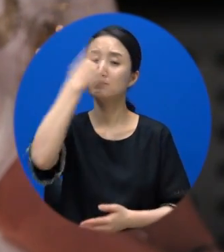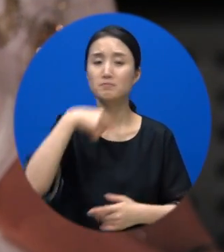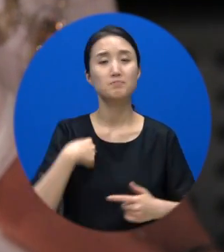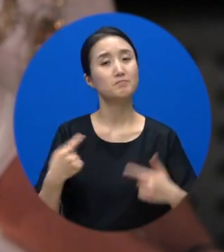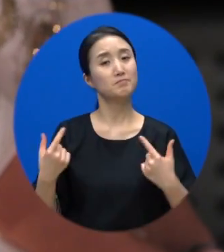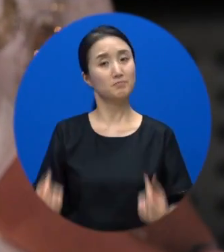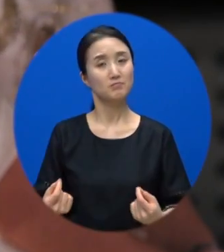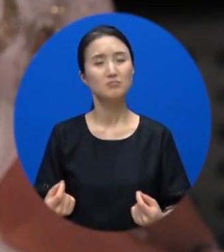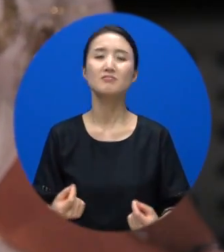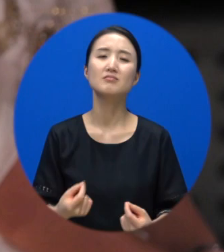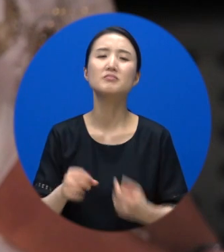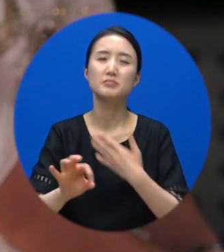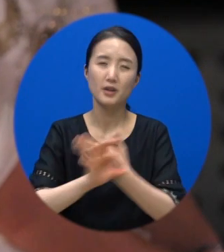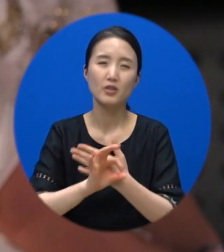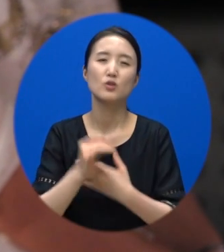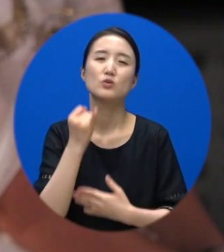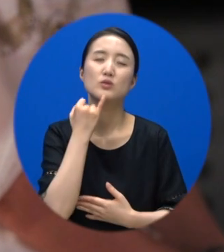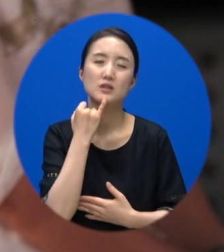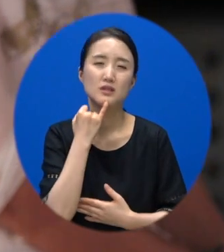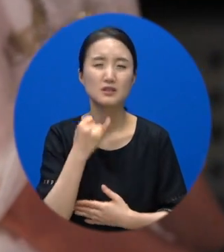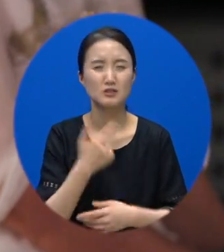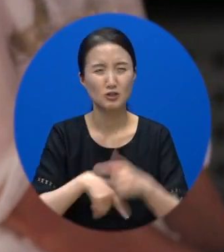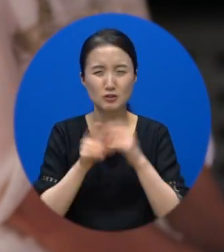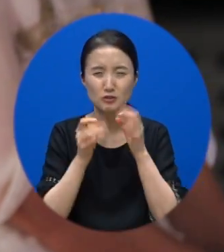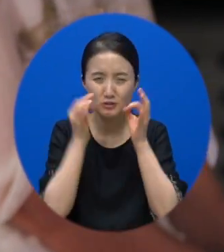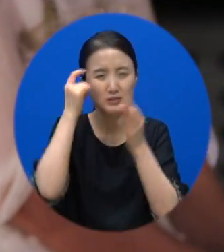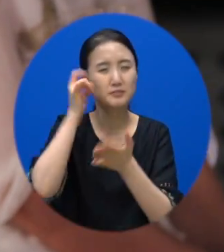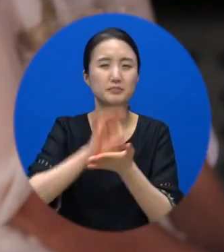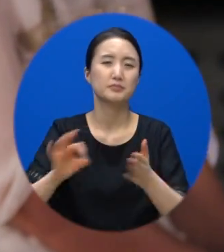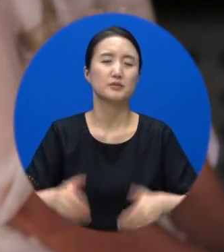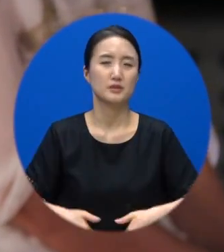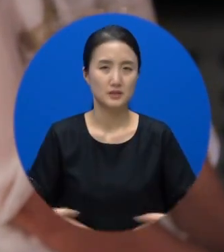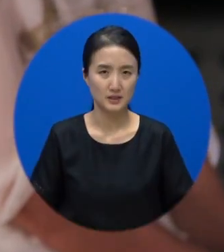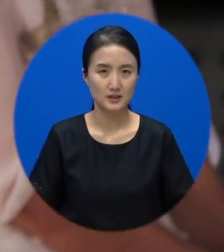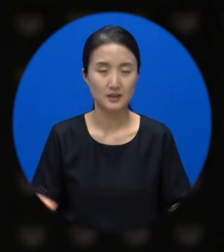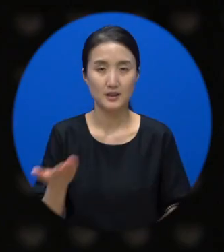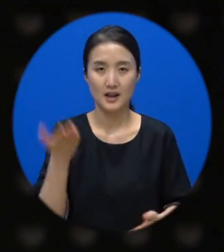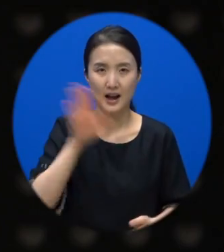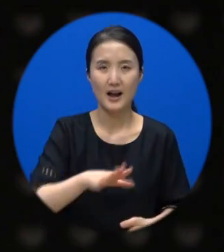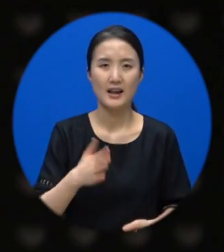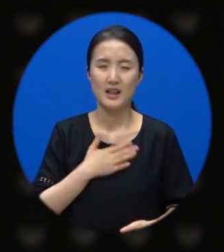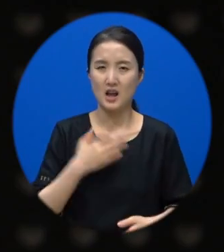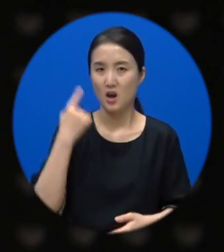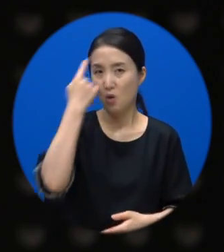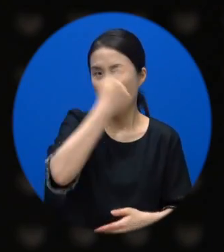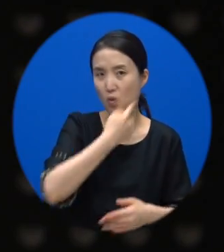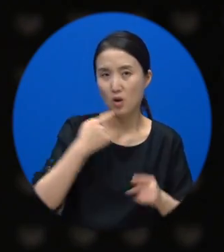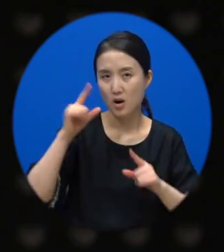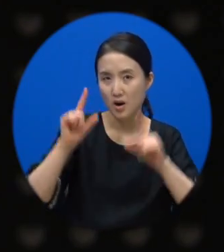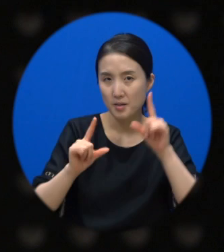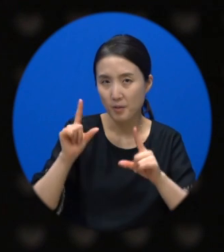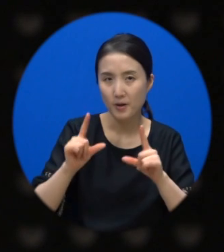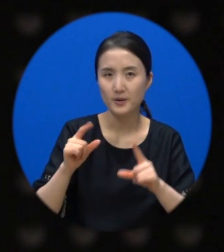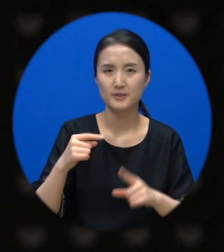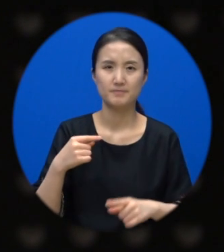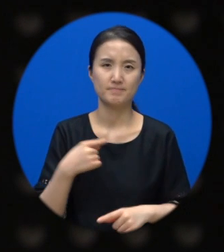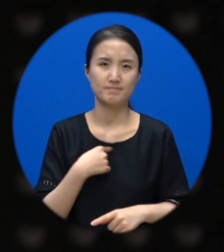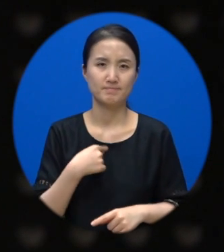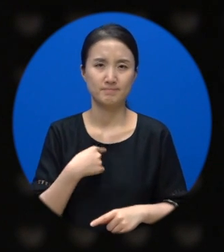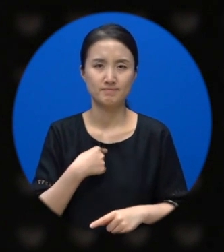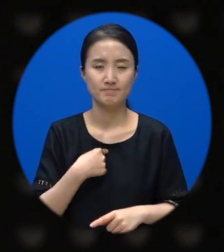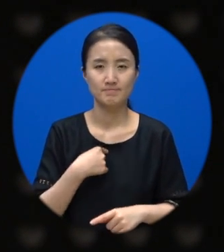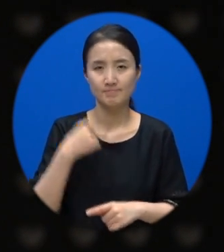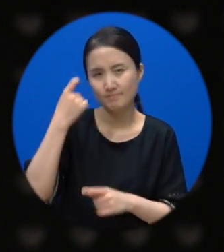그런데 낮은 자존감에서 나를 좀더 끌어올리고 싶다. 이러면 낯선 사람들이 좀더 나에게 정중하게 대하는